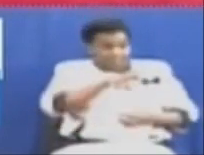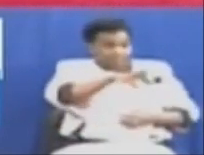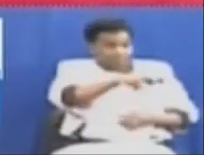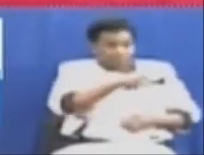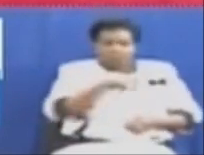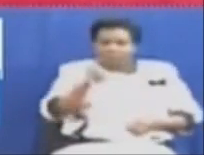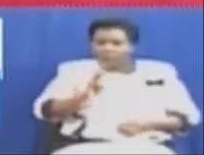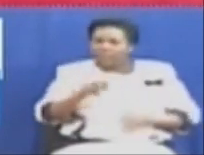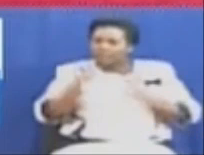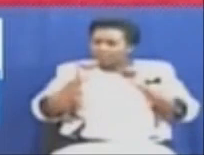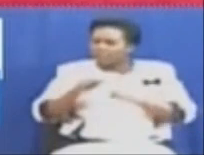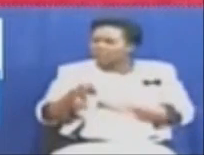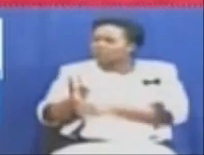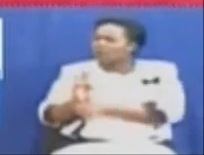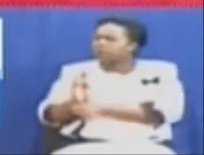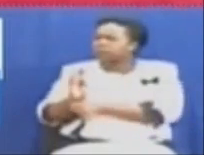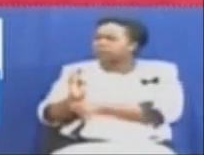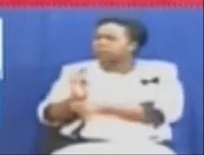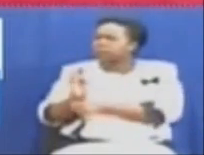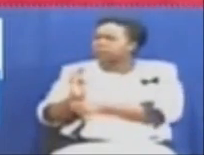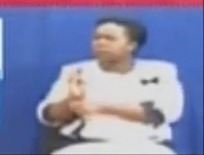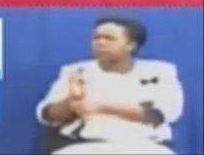wa TAMISEMI, Mwita Waitara.